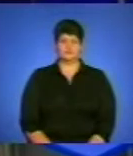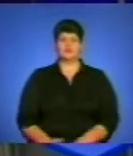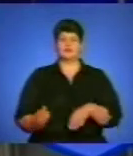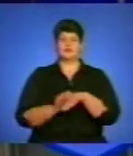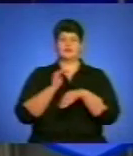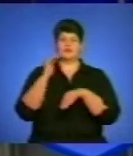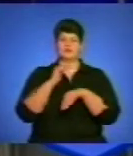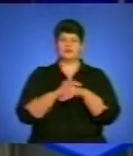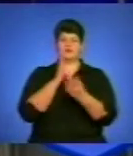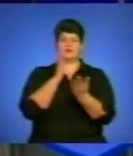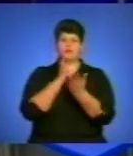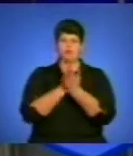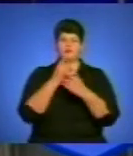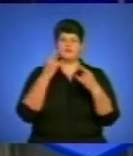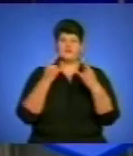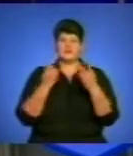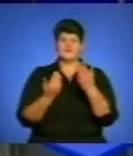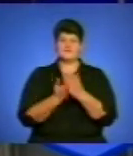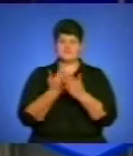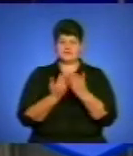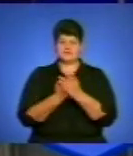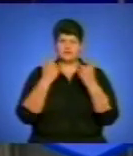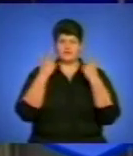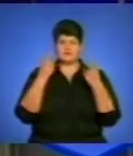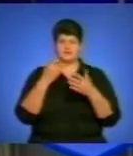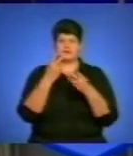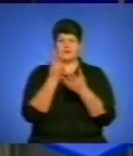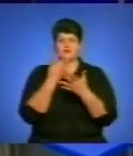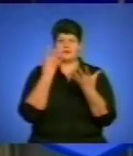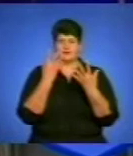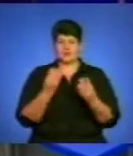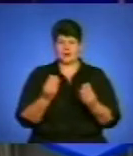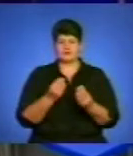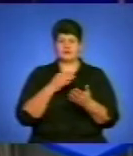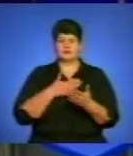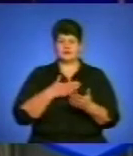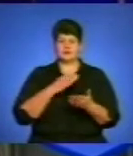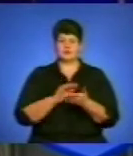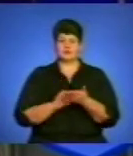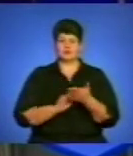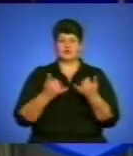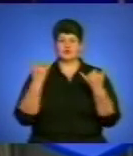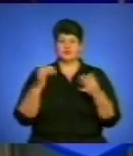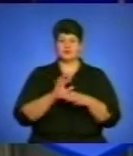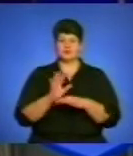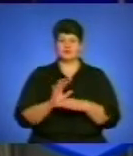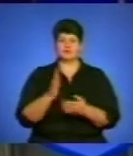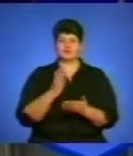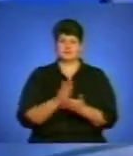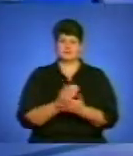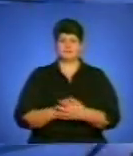Добрий вечір. У прямому ефірі «Вісті» інформаційна картина дня у викладі наших журналістів. Сьогодні у випуску про таке.